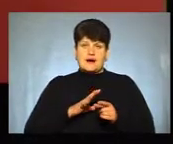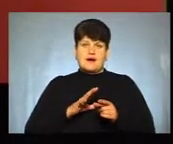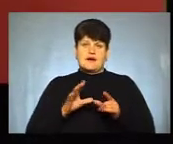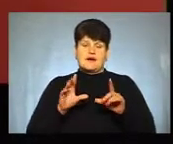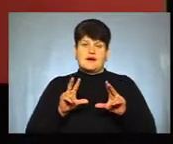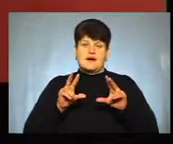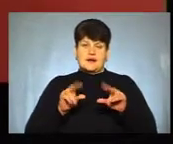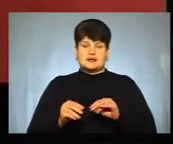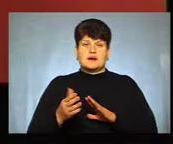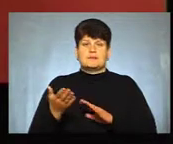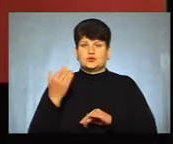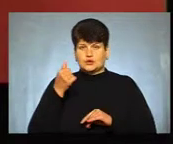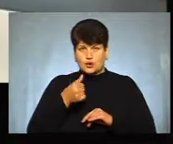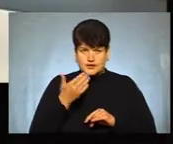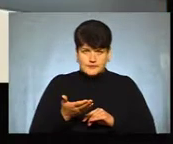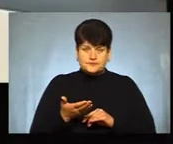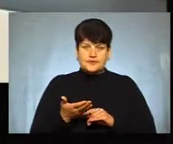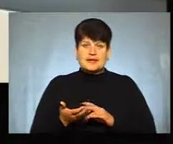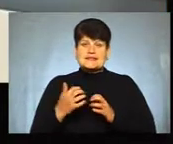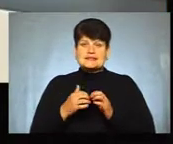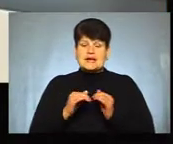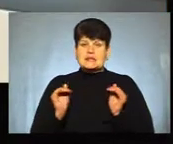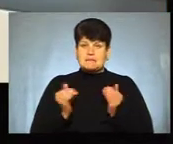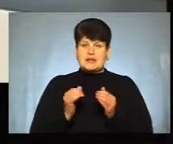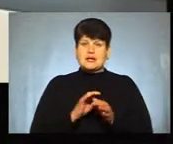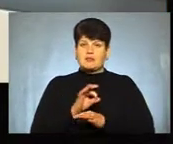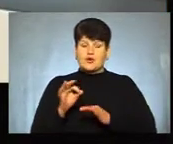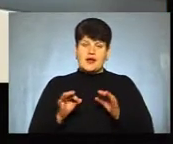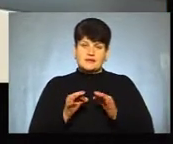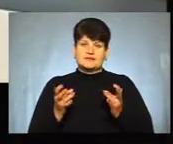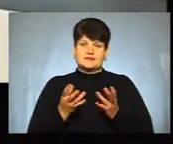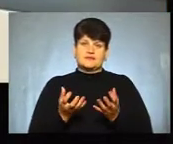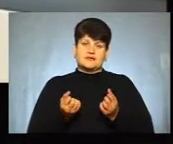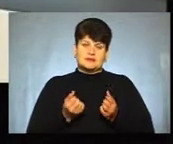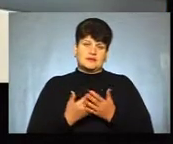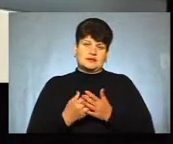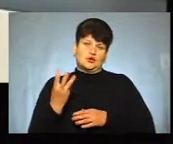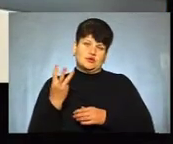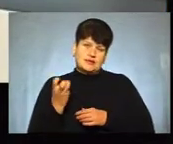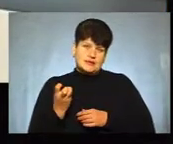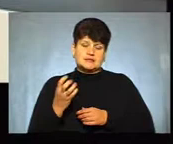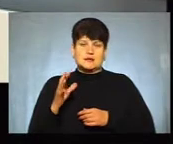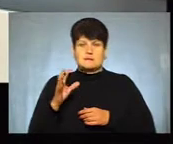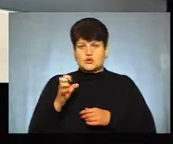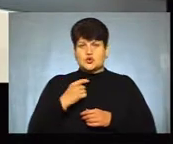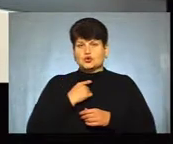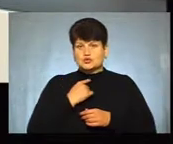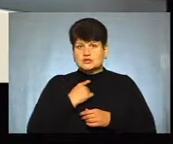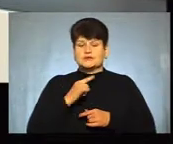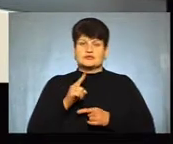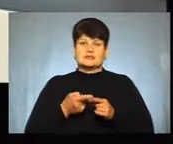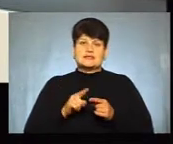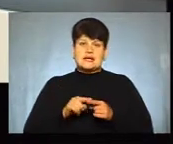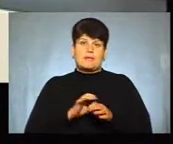в переможців. І серед малих проєктів це необхідно десь набрати ну, не менше 300-500 голосів для того, щоб цей проєкт